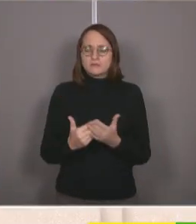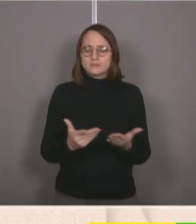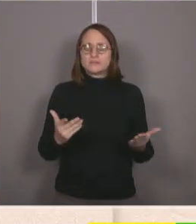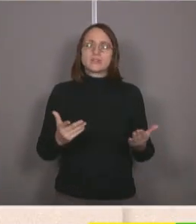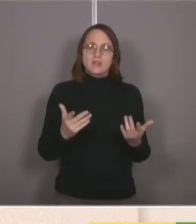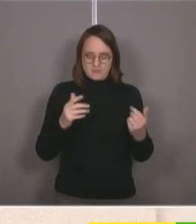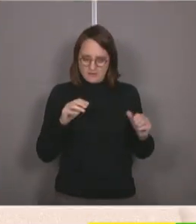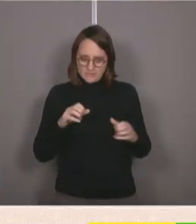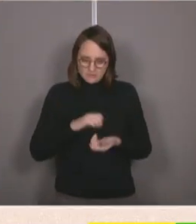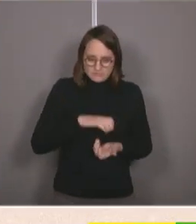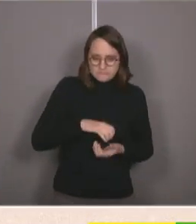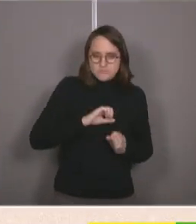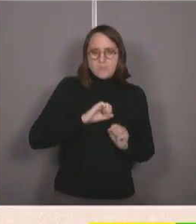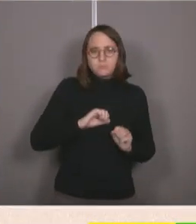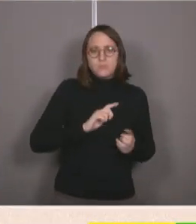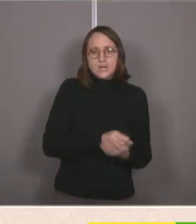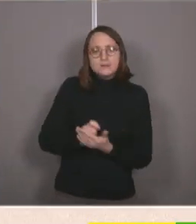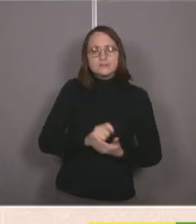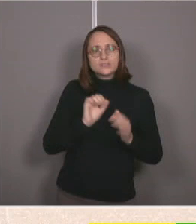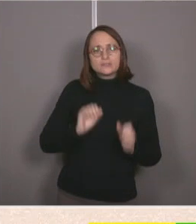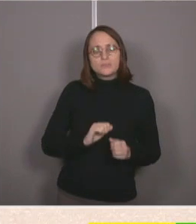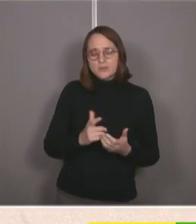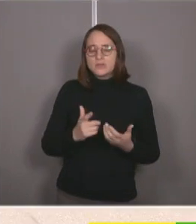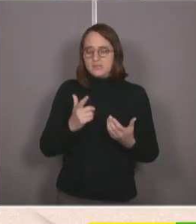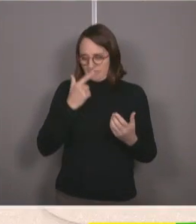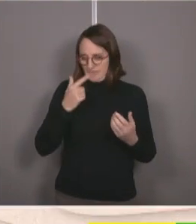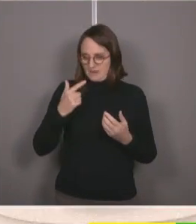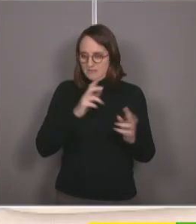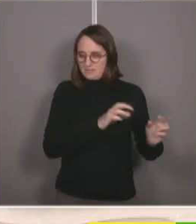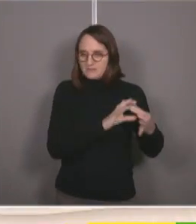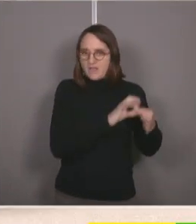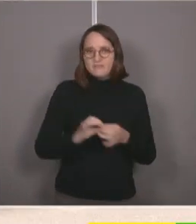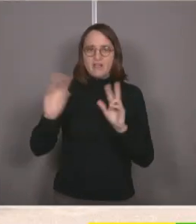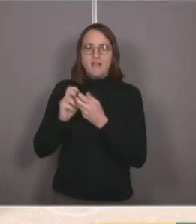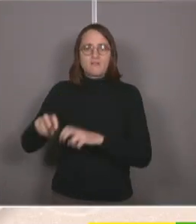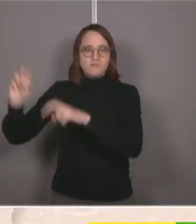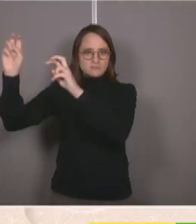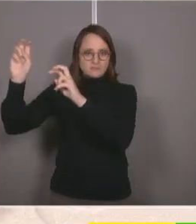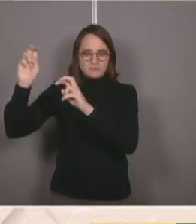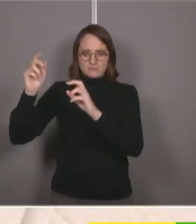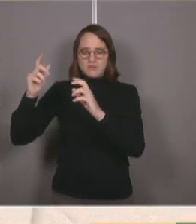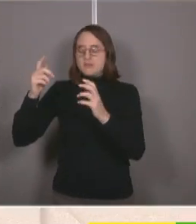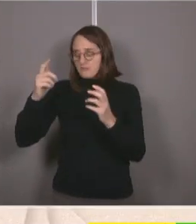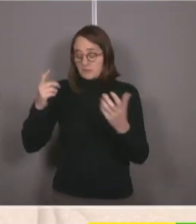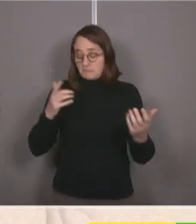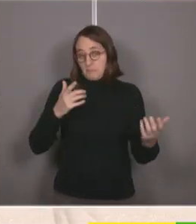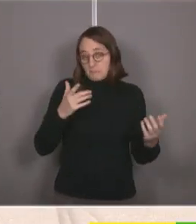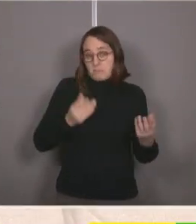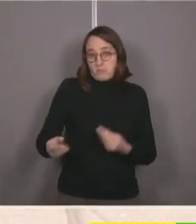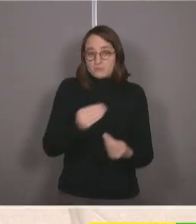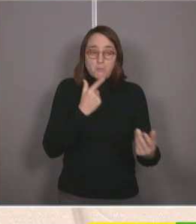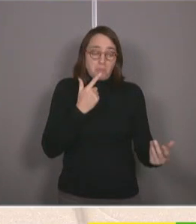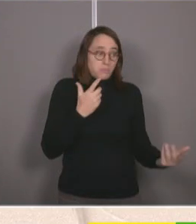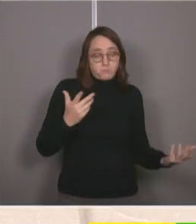question du pouvoir d'achat, négativement stimulée par l'inflation, n'a été au cœur du discours des Français. Alors, puisque le temps